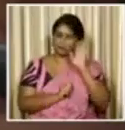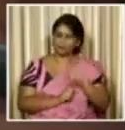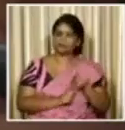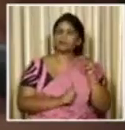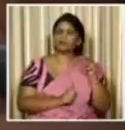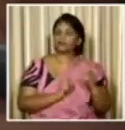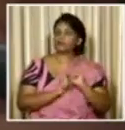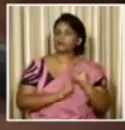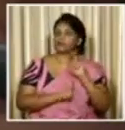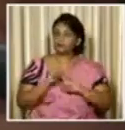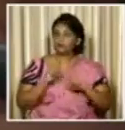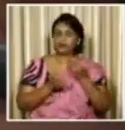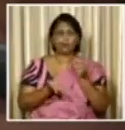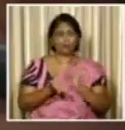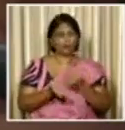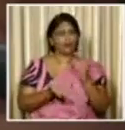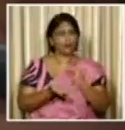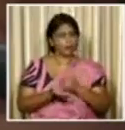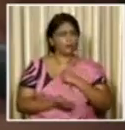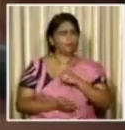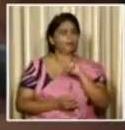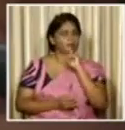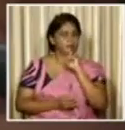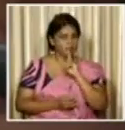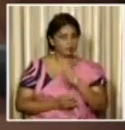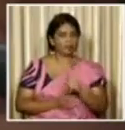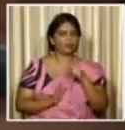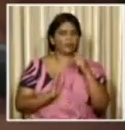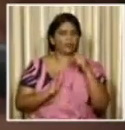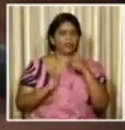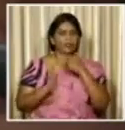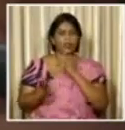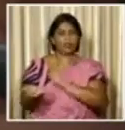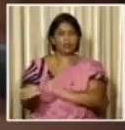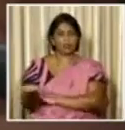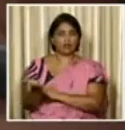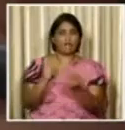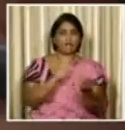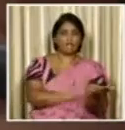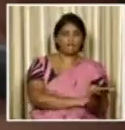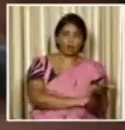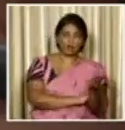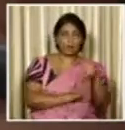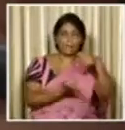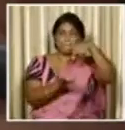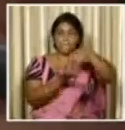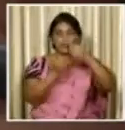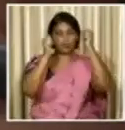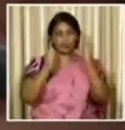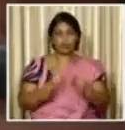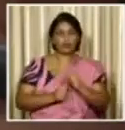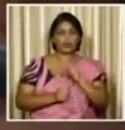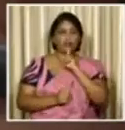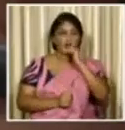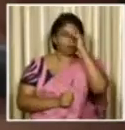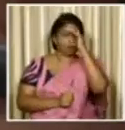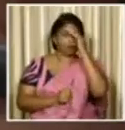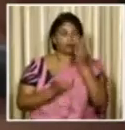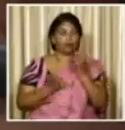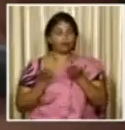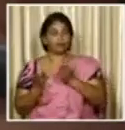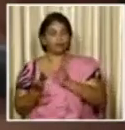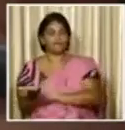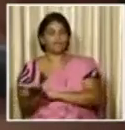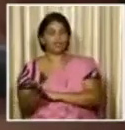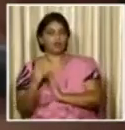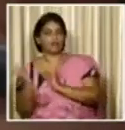Me parlimenti man awastha gananawakada kiwwa dakunu pasa saha wama pasa meda putuwa tibbata kathanayakawaraya bara wela tibune